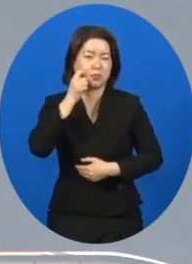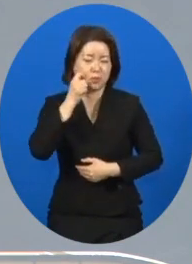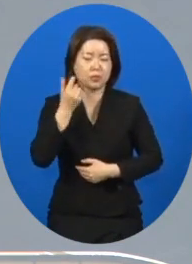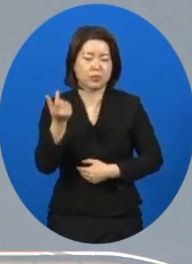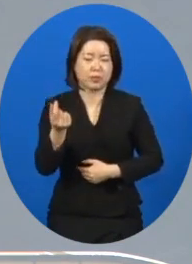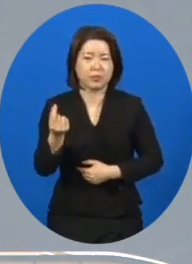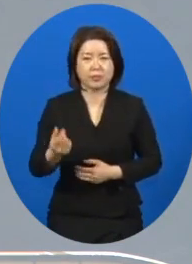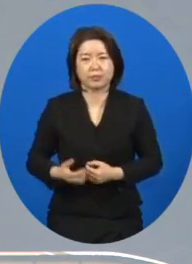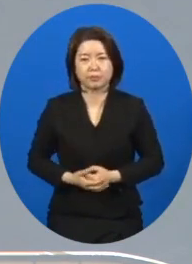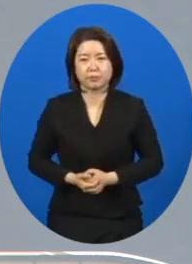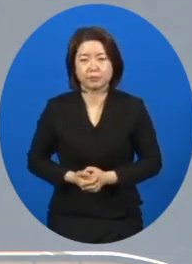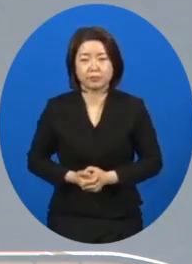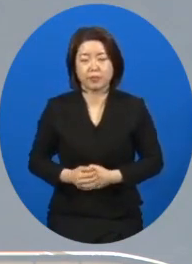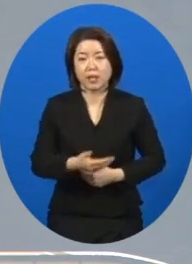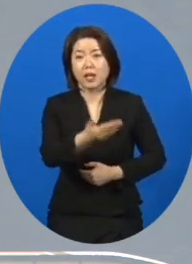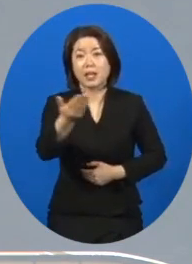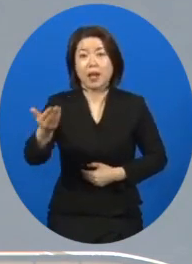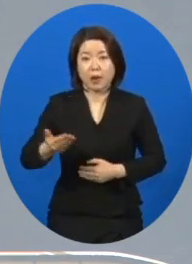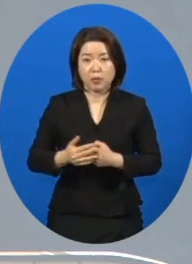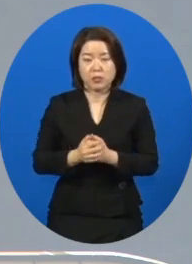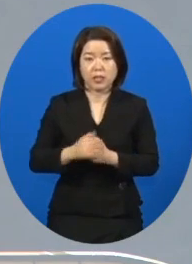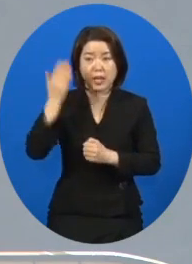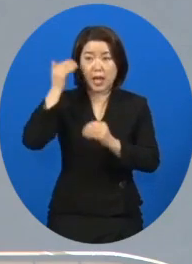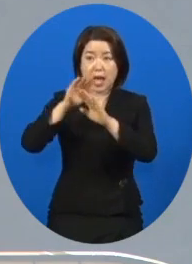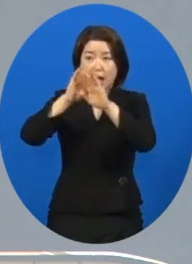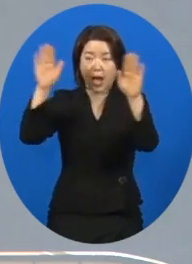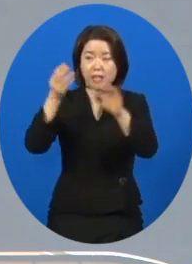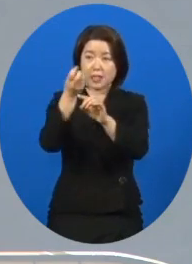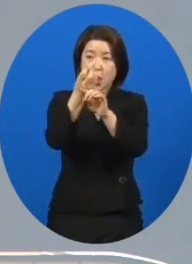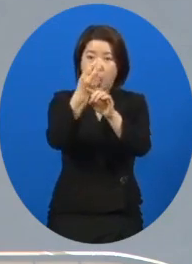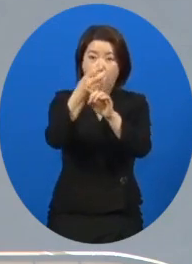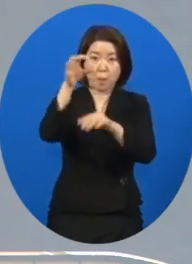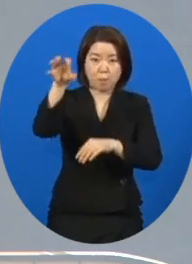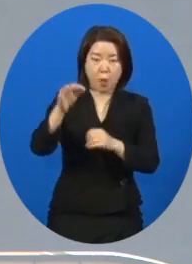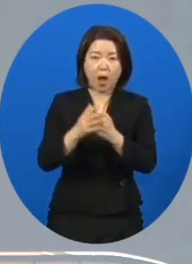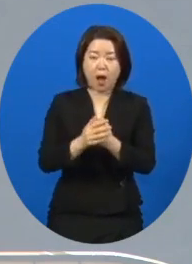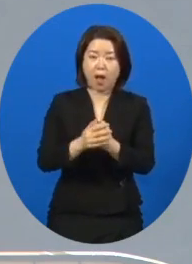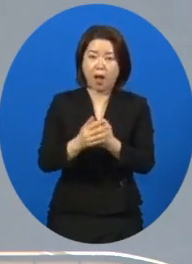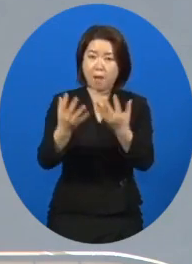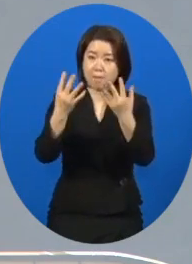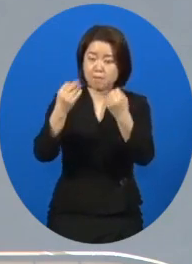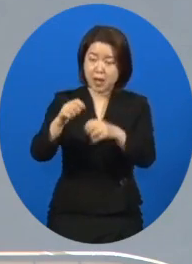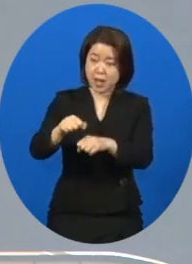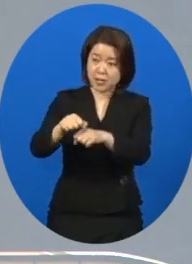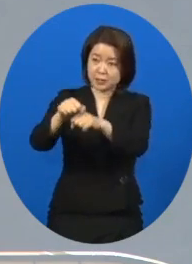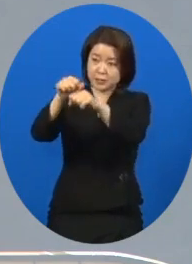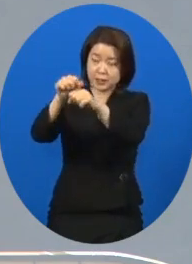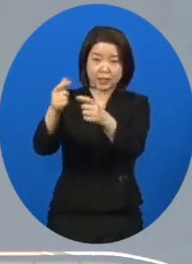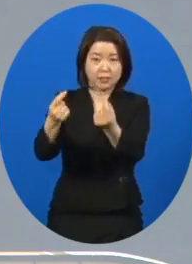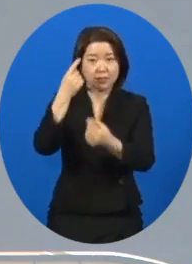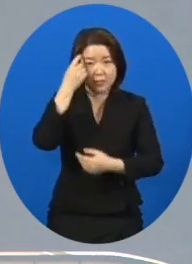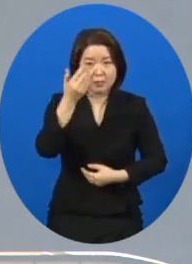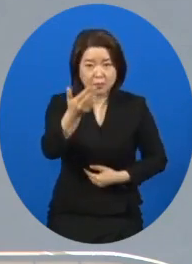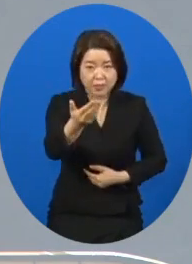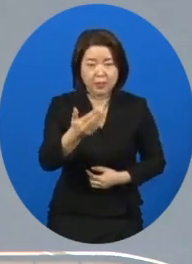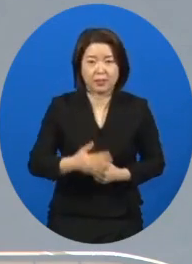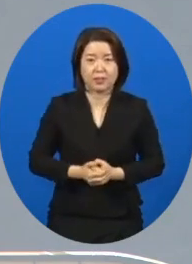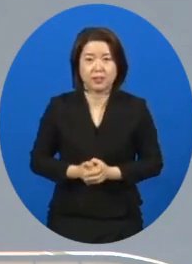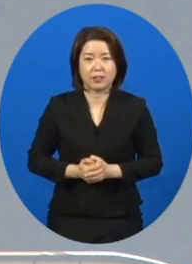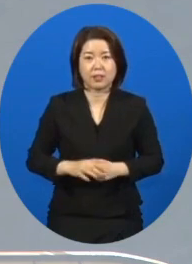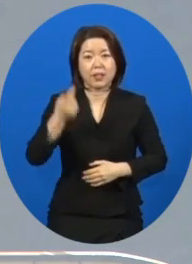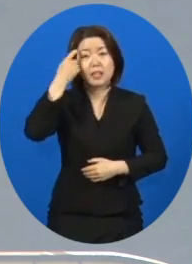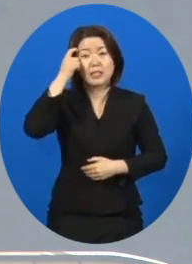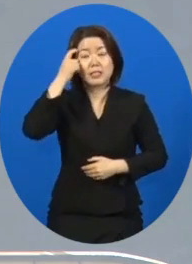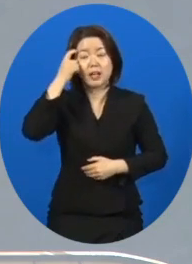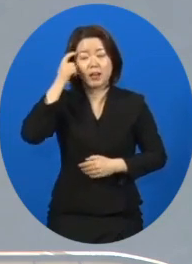거죠. 여러분에게는 하늘의 보화가 어느 정도 쌓인 것 같습니까?